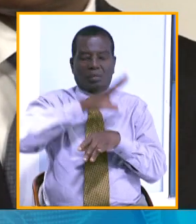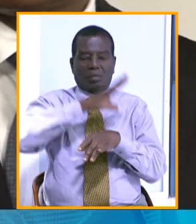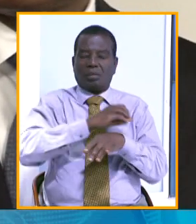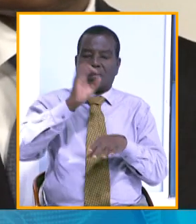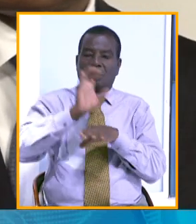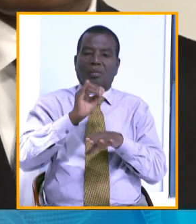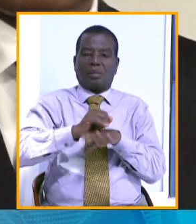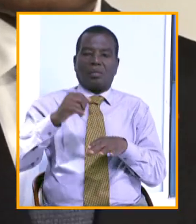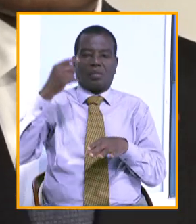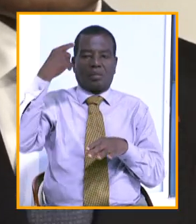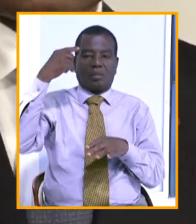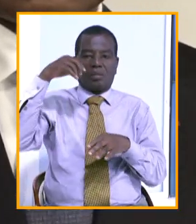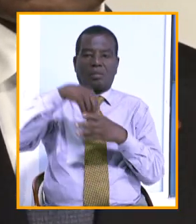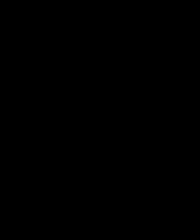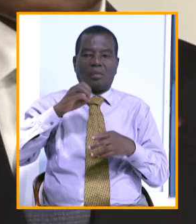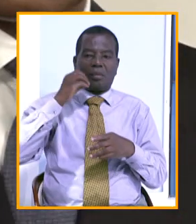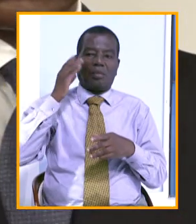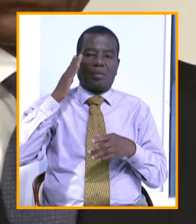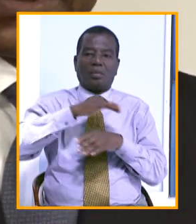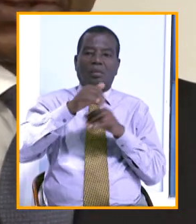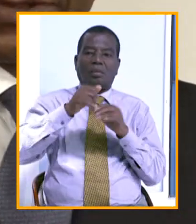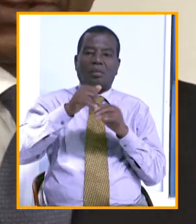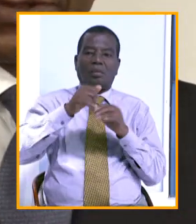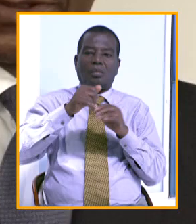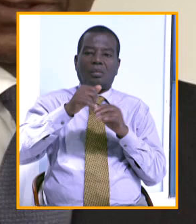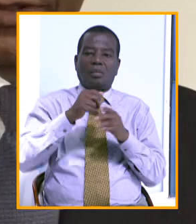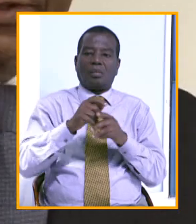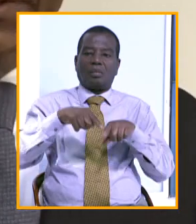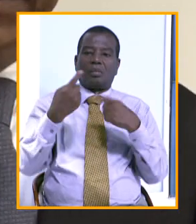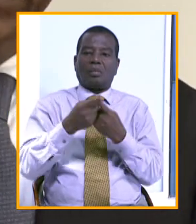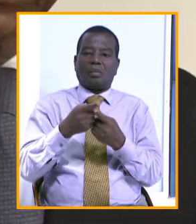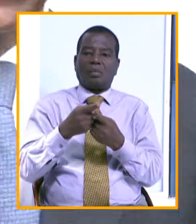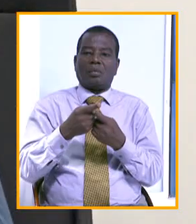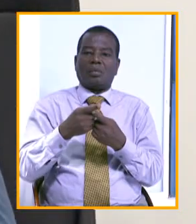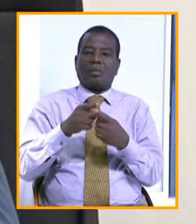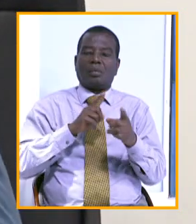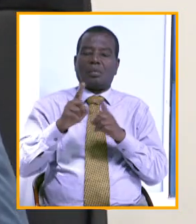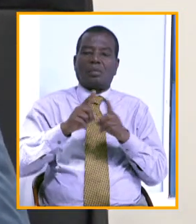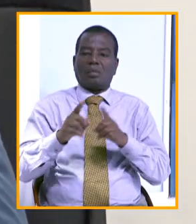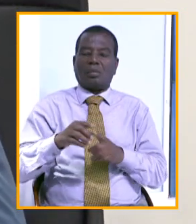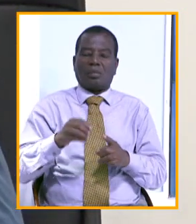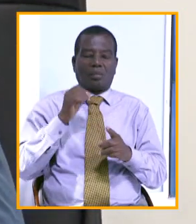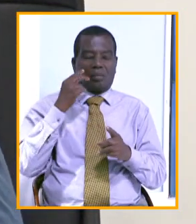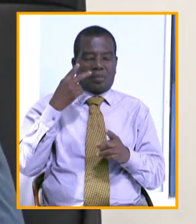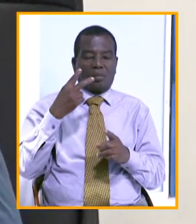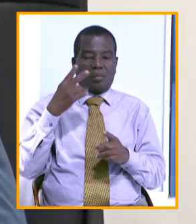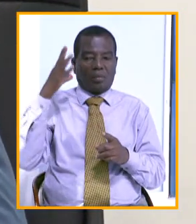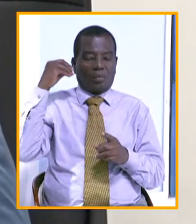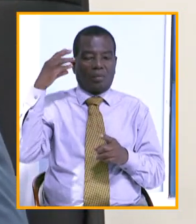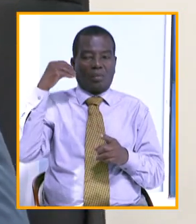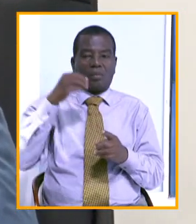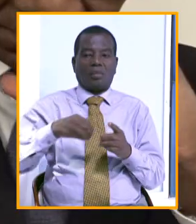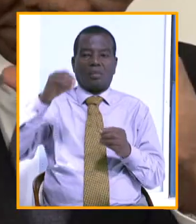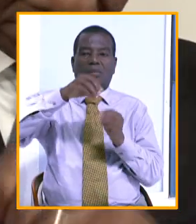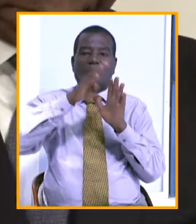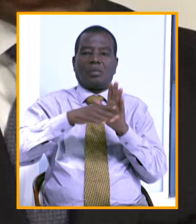domaine des logements, toutes catégories confondues, un échange d'expertise, un renforcement